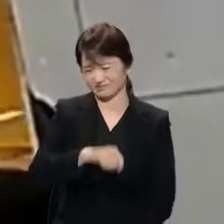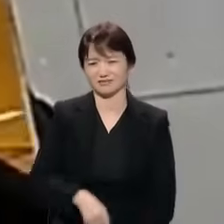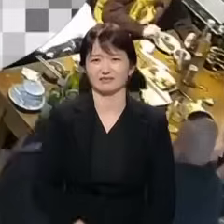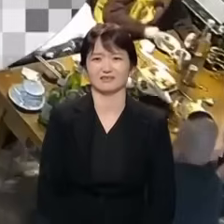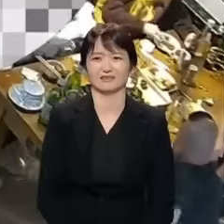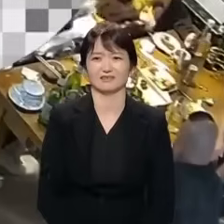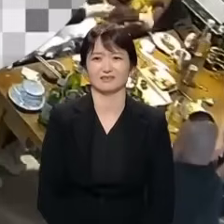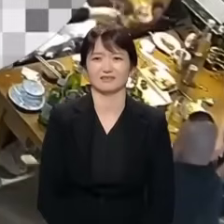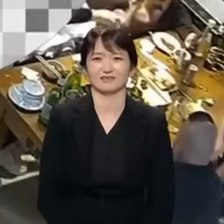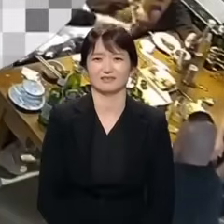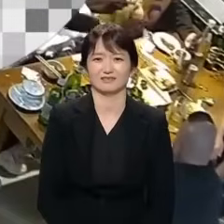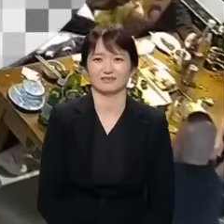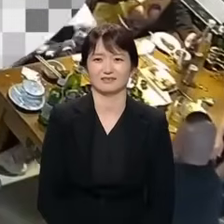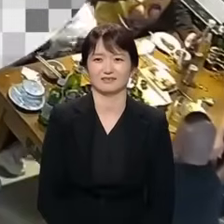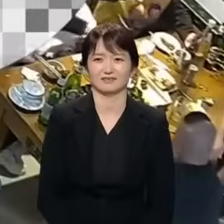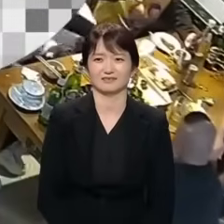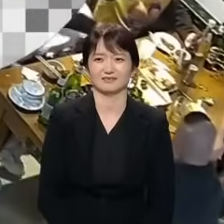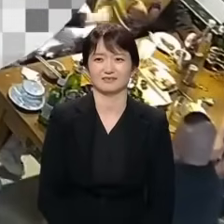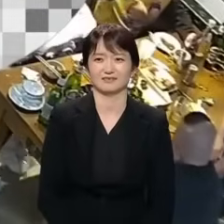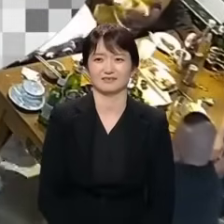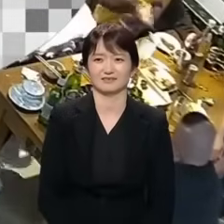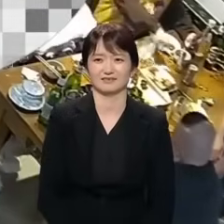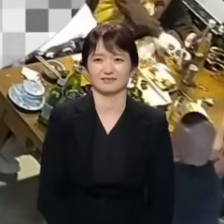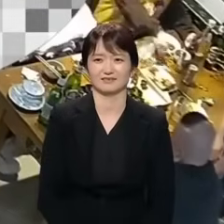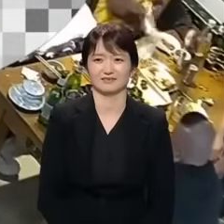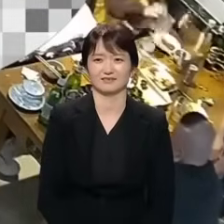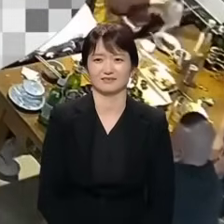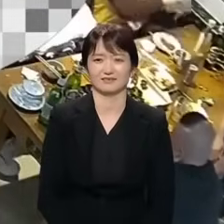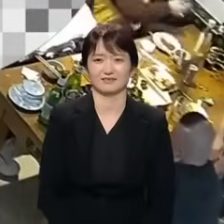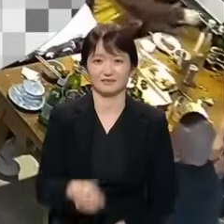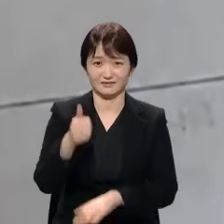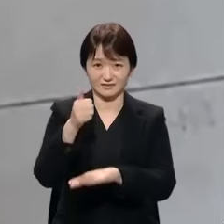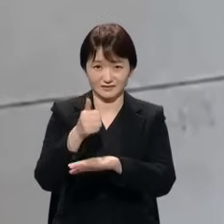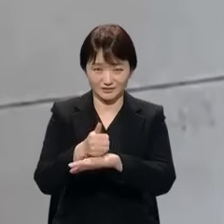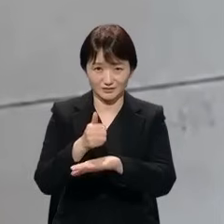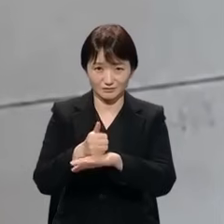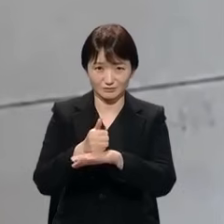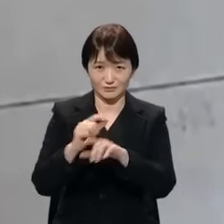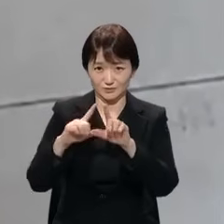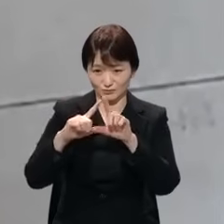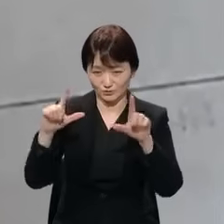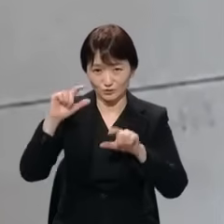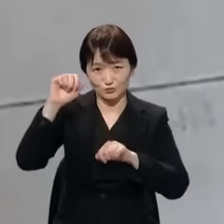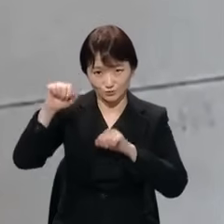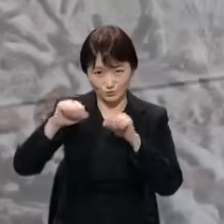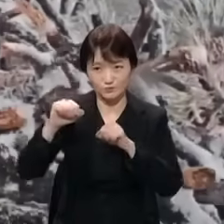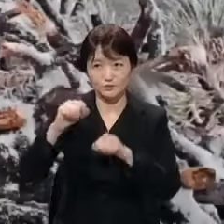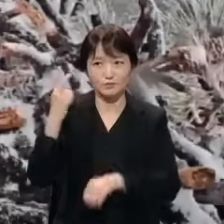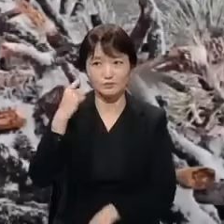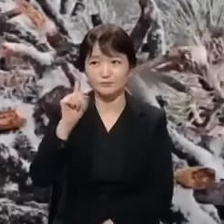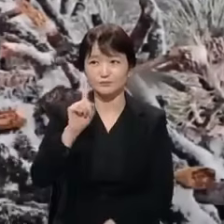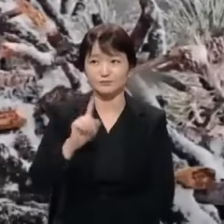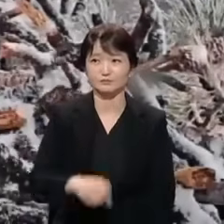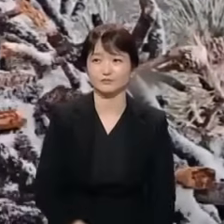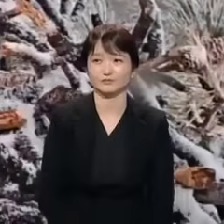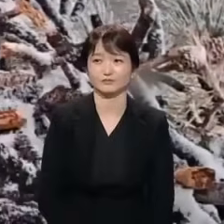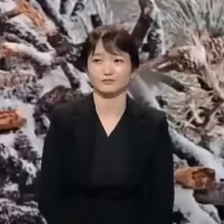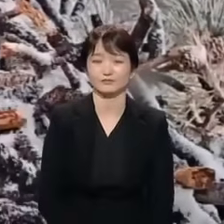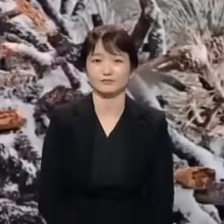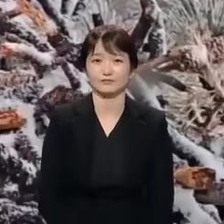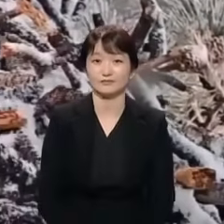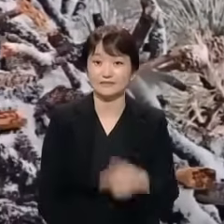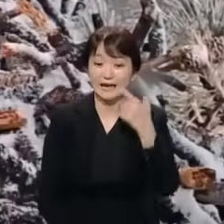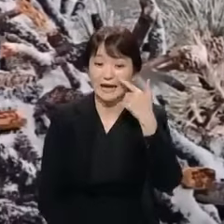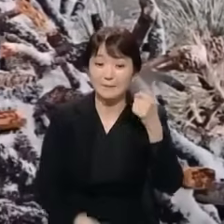아, 예. 자, 마지막 픽 주인공 동물입니다. 가보시죠.